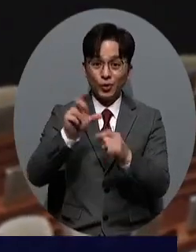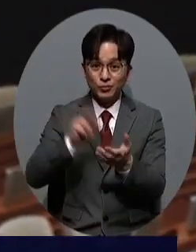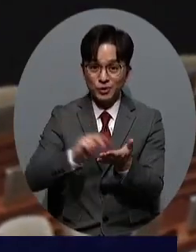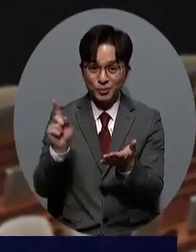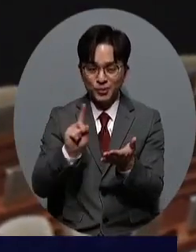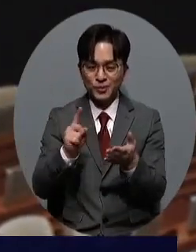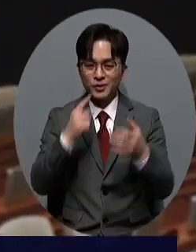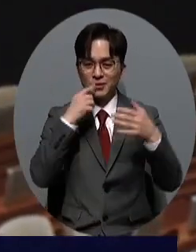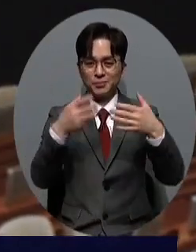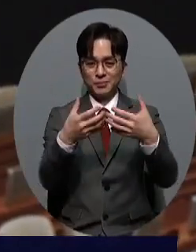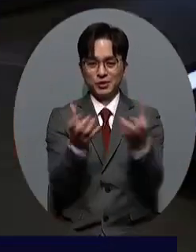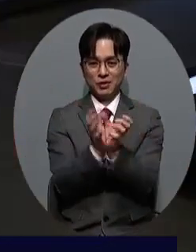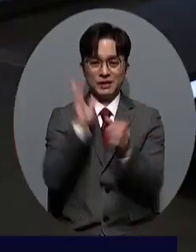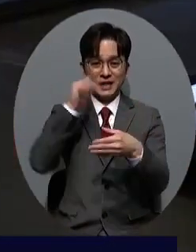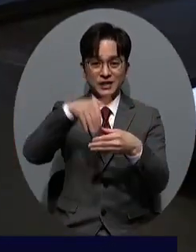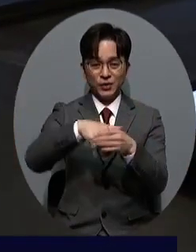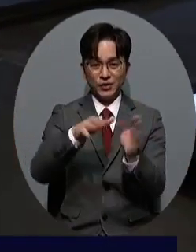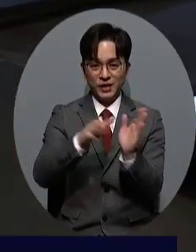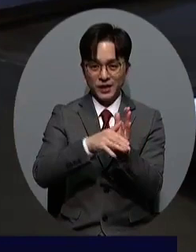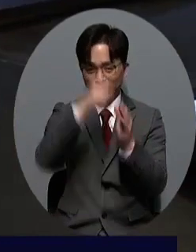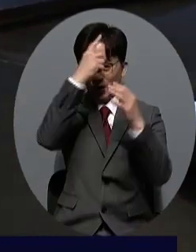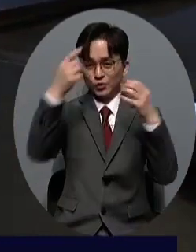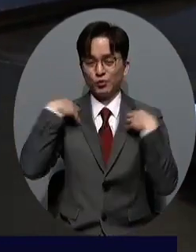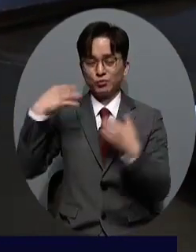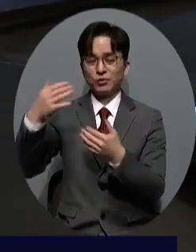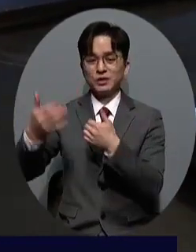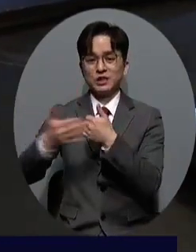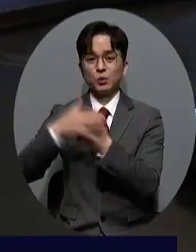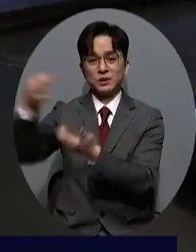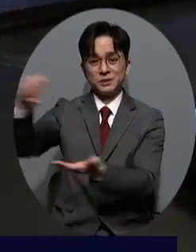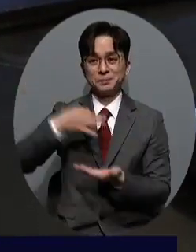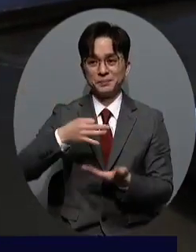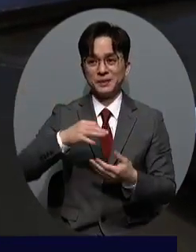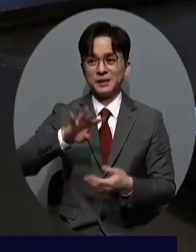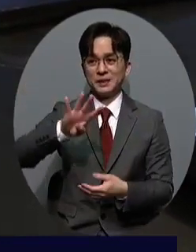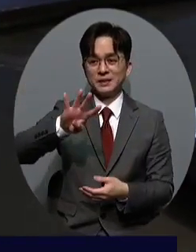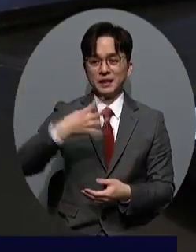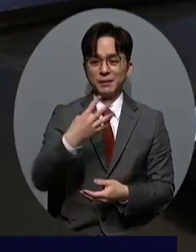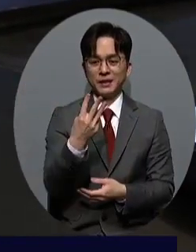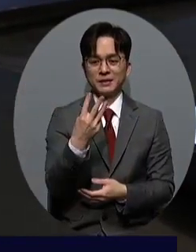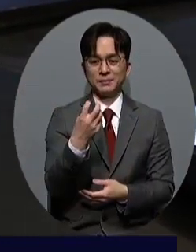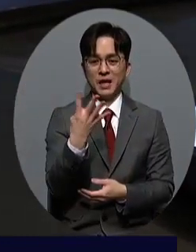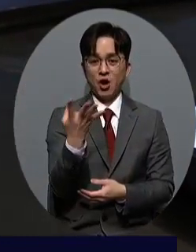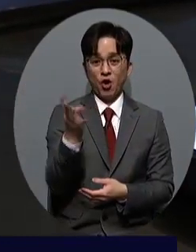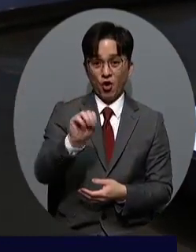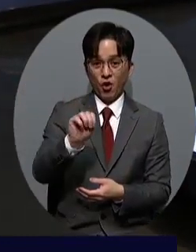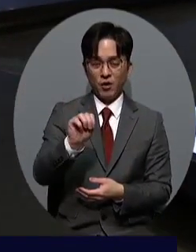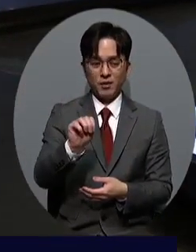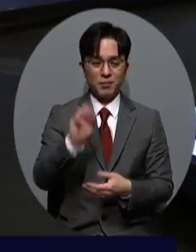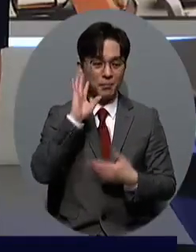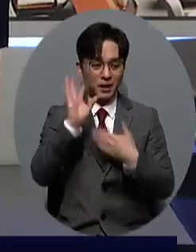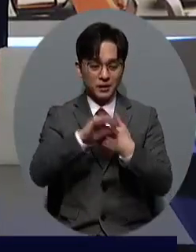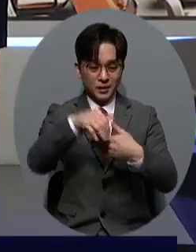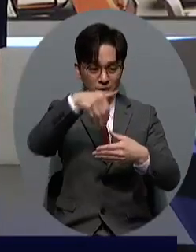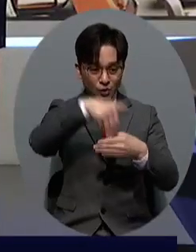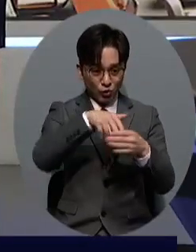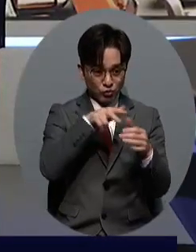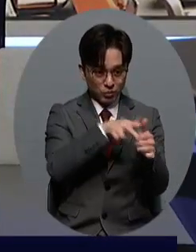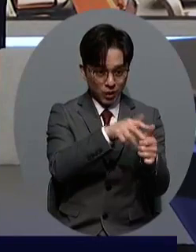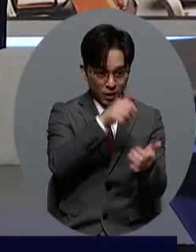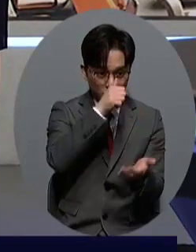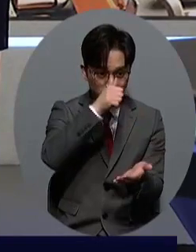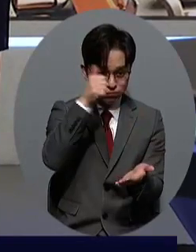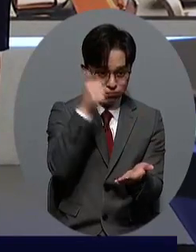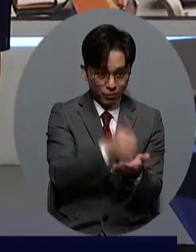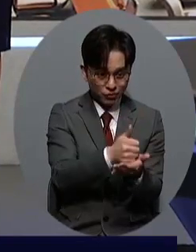민주당은 대선 비용 434억 원을 중앙선관위로부터 보전받았는데 선거법 265조 2항에는